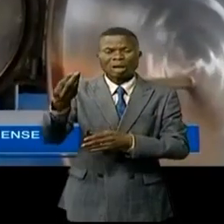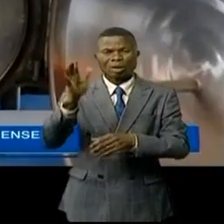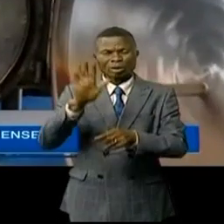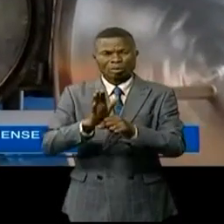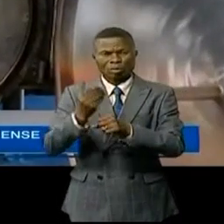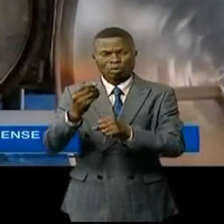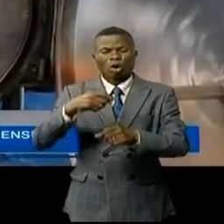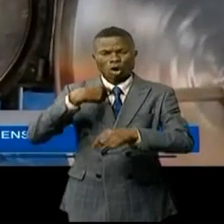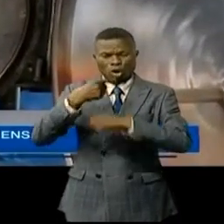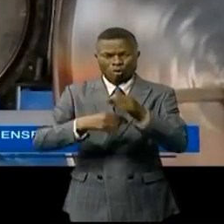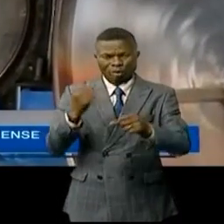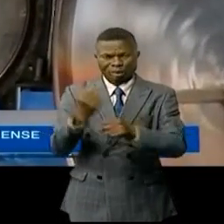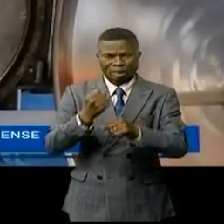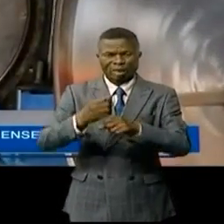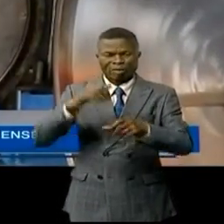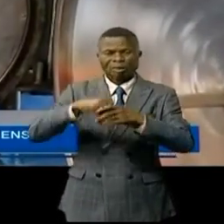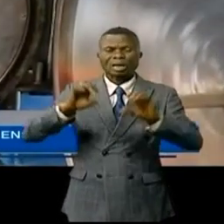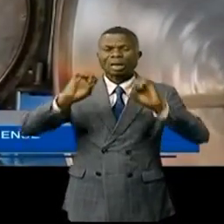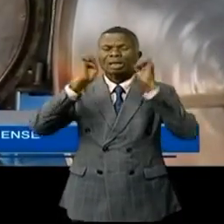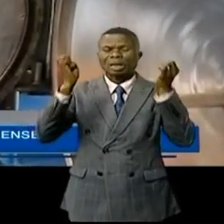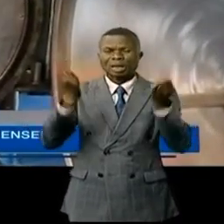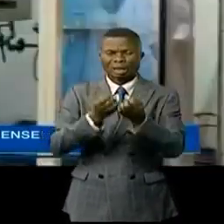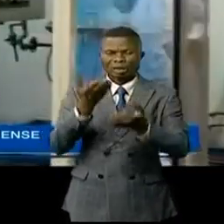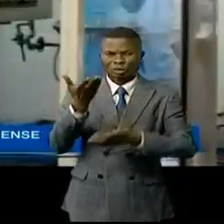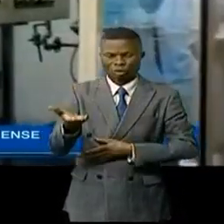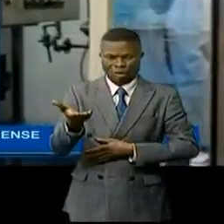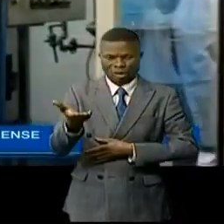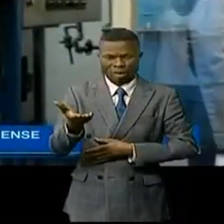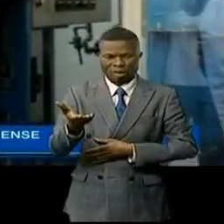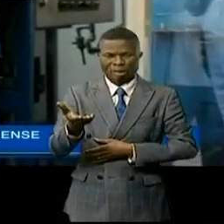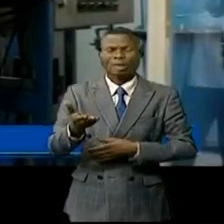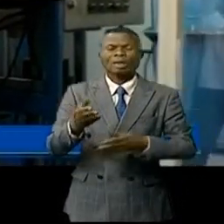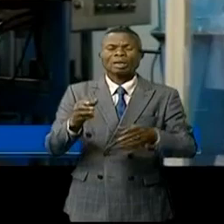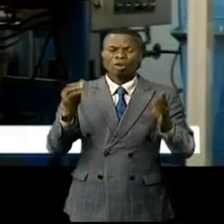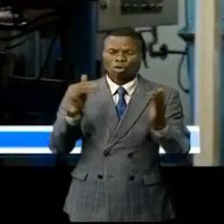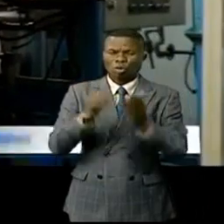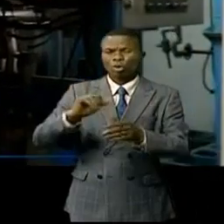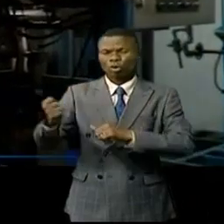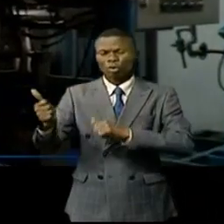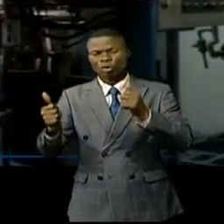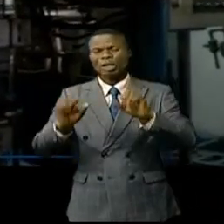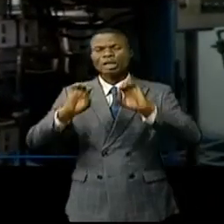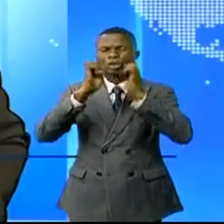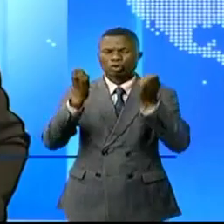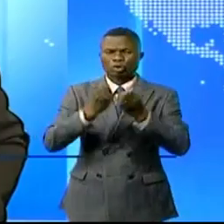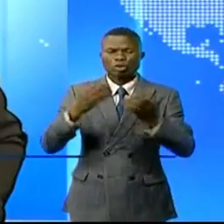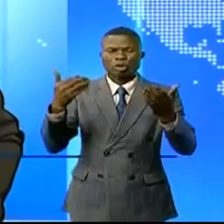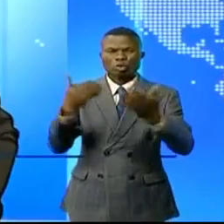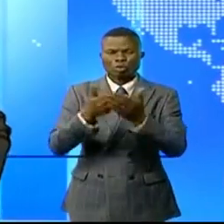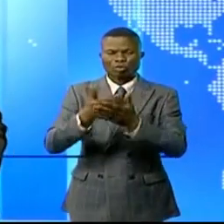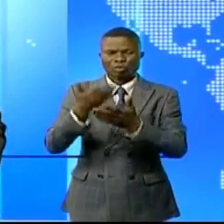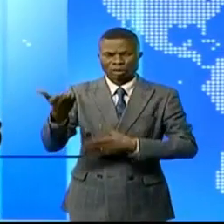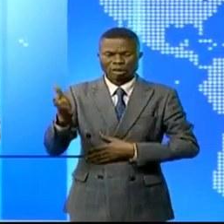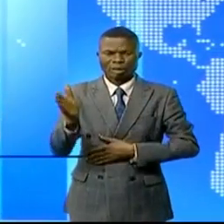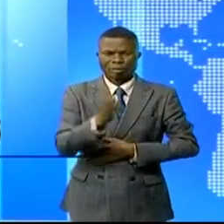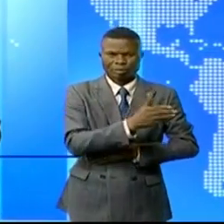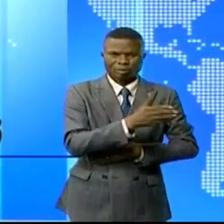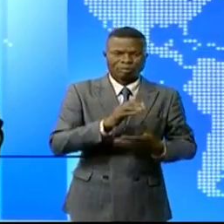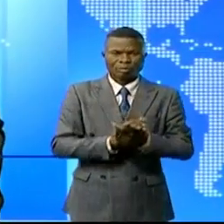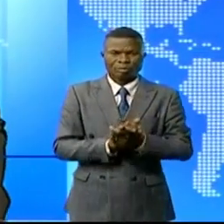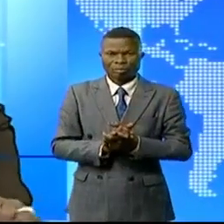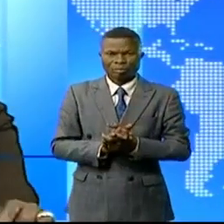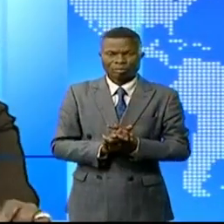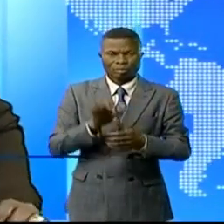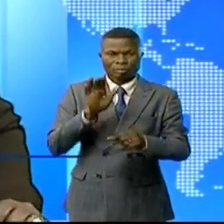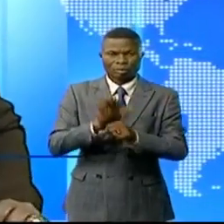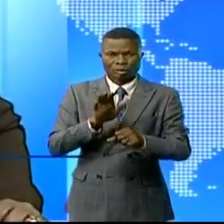la reprise de la production et protéger son entreprise contre la concurrence étrangère. Au regard des